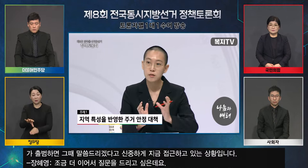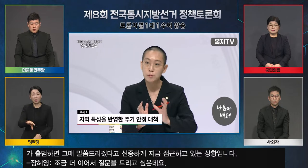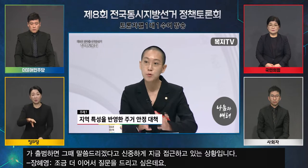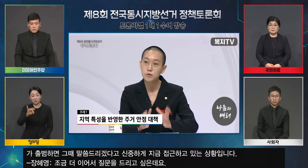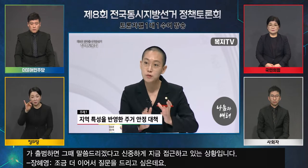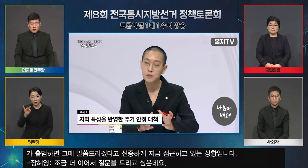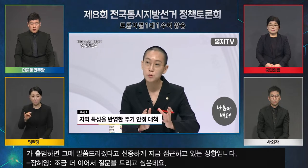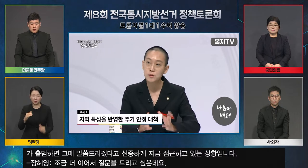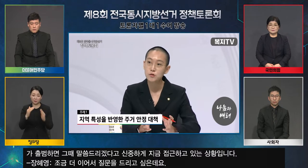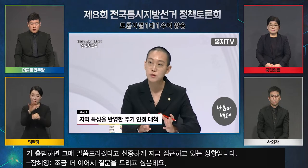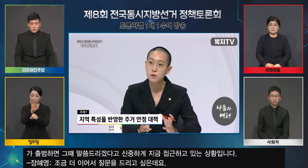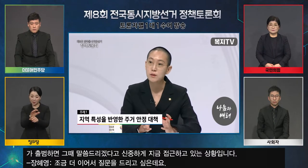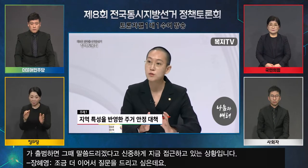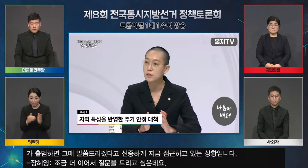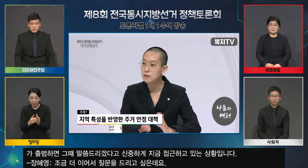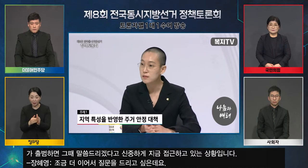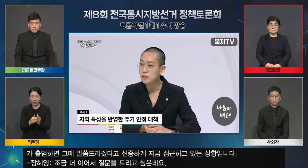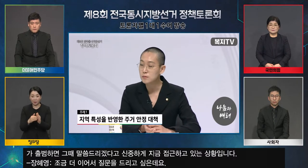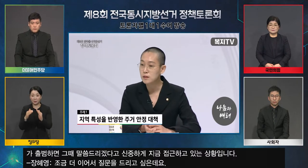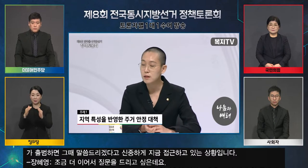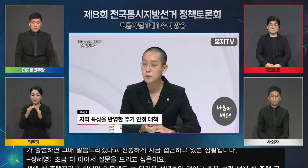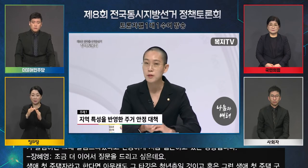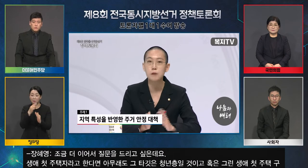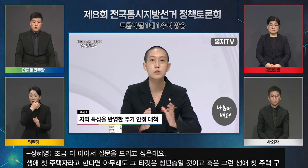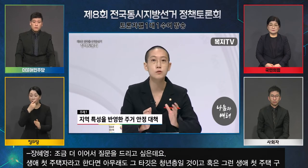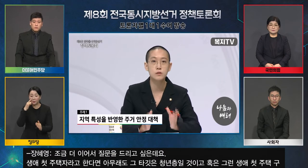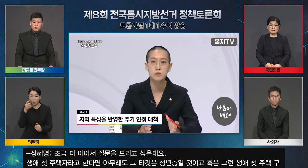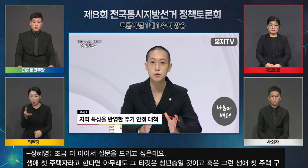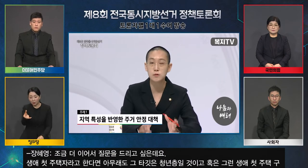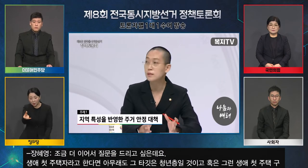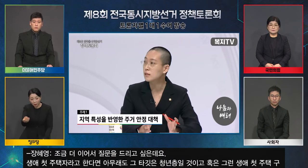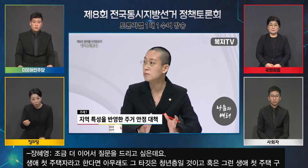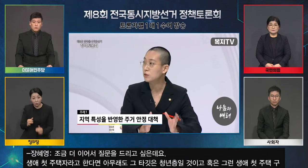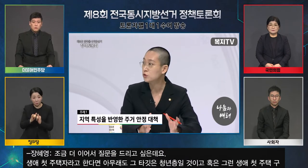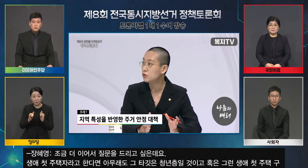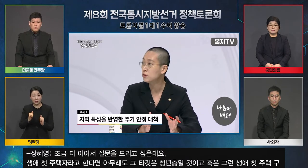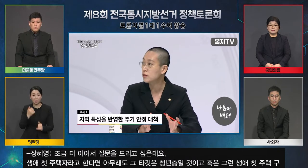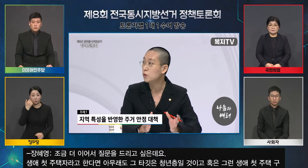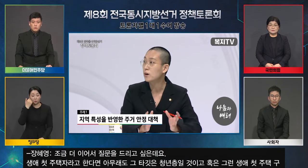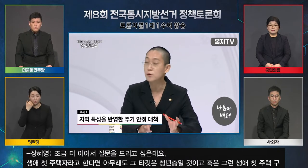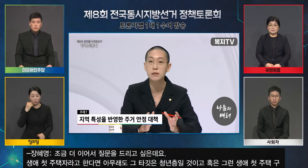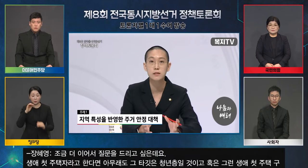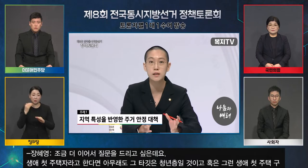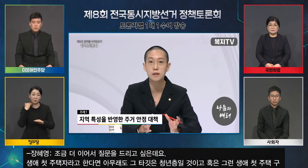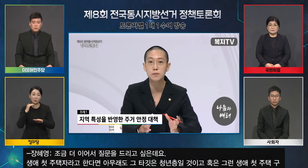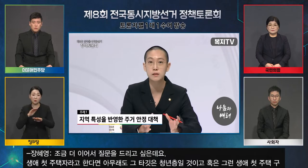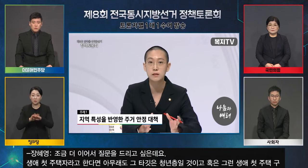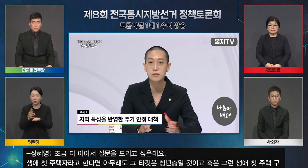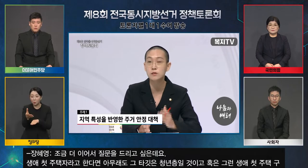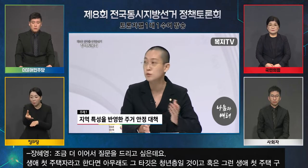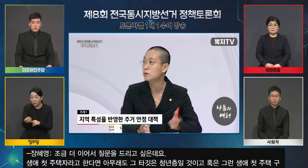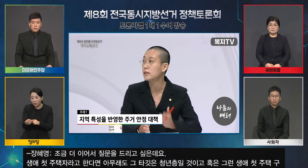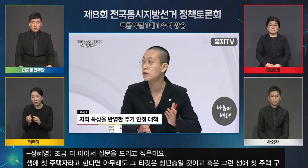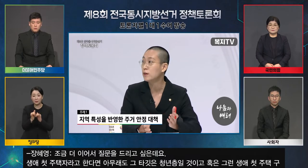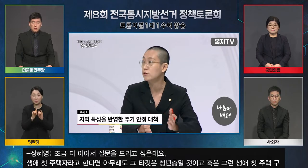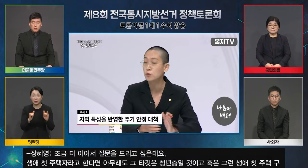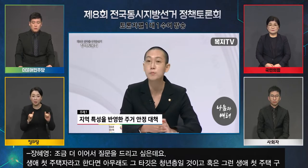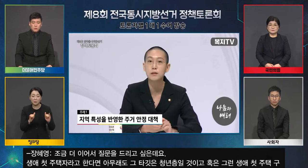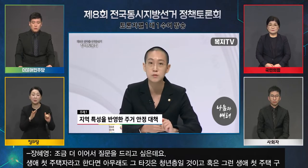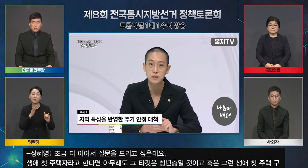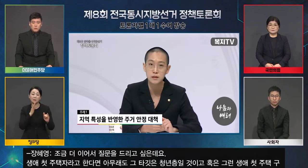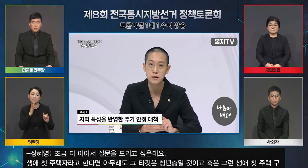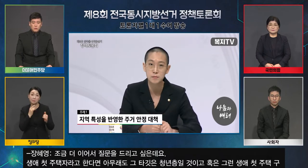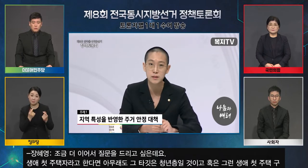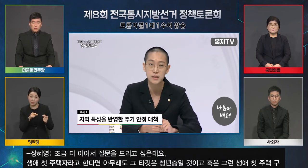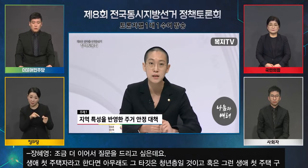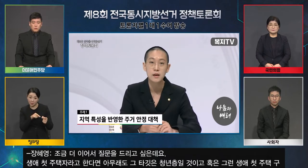주택담보대출을 이용할 수 있는 사람들이라면 아무래도 지금 전세자금대출을 이용하고 있는 사람들이 실수요자일 확률이